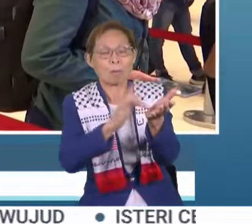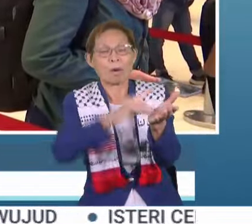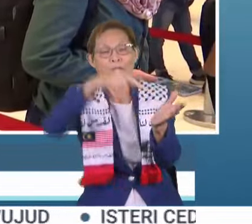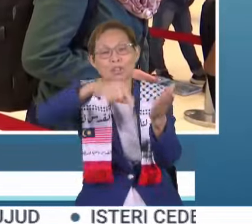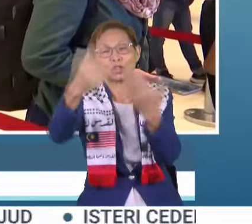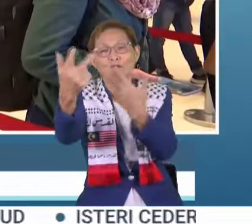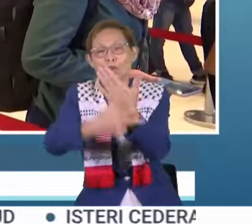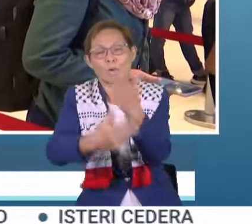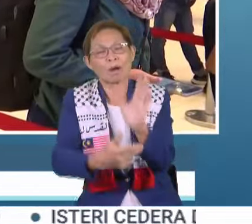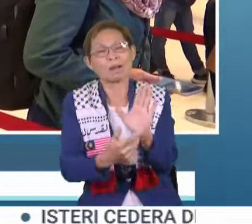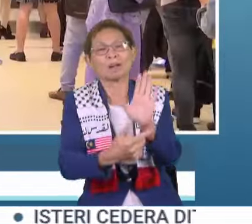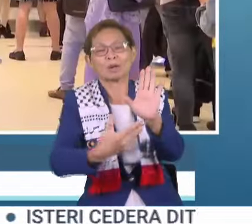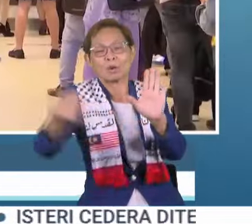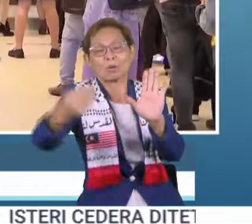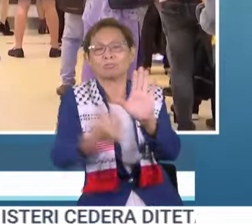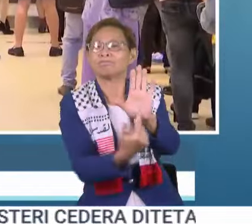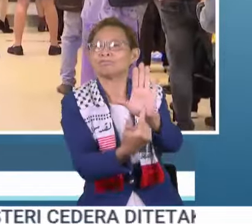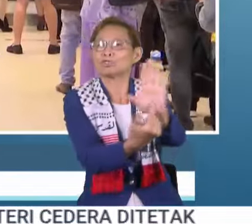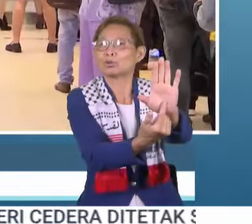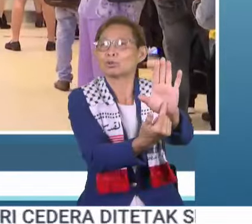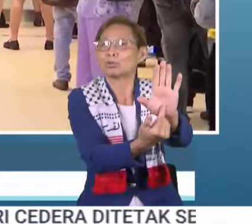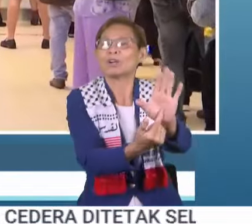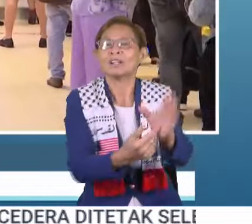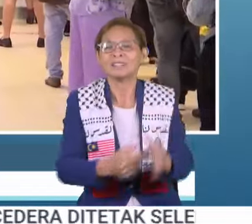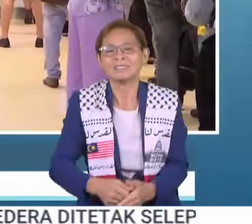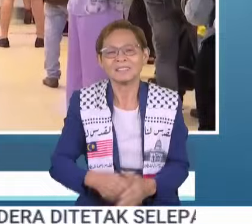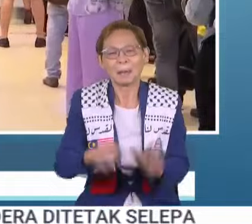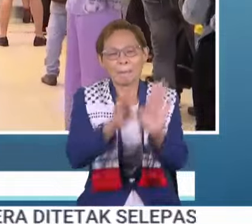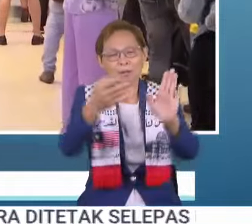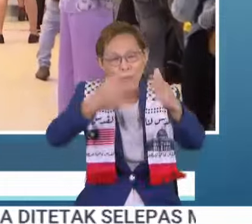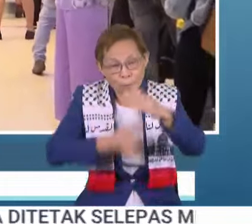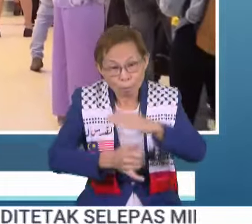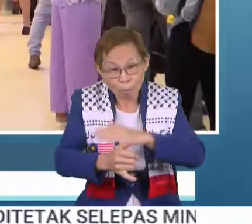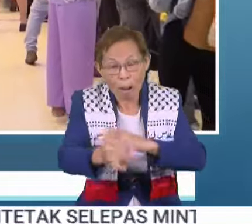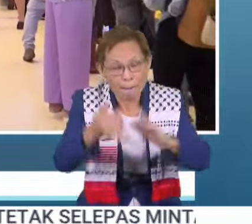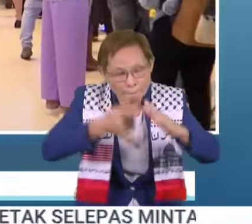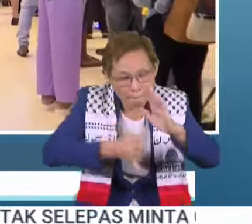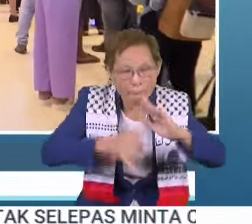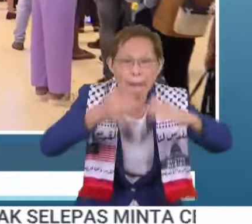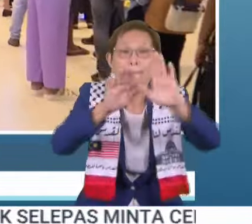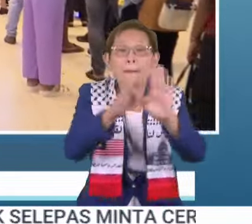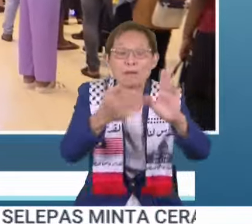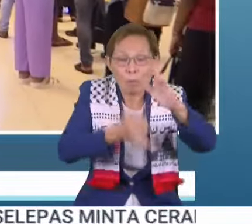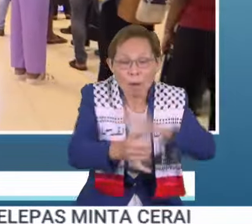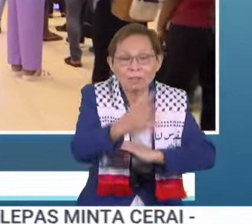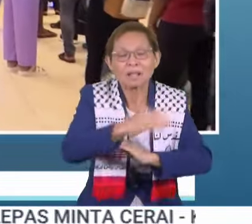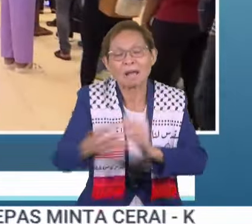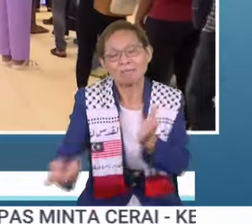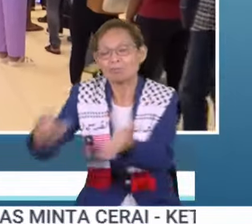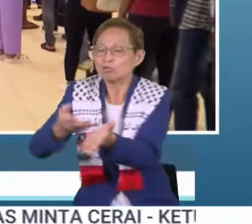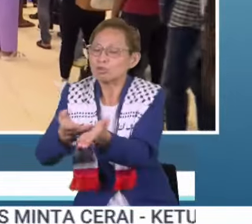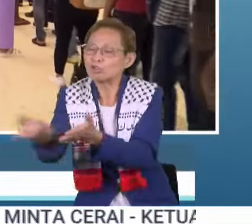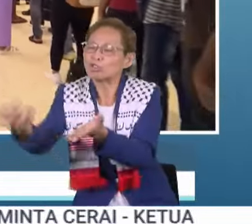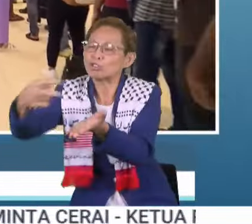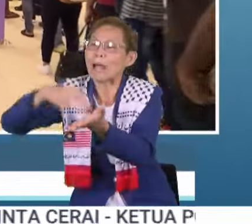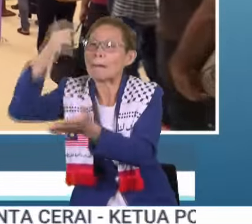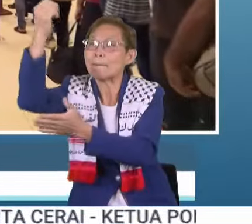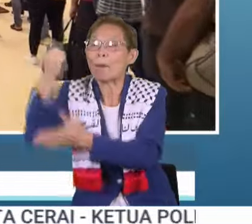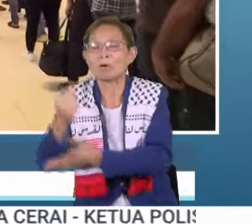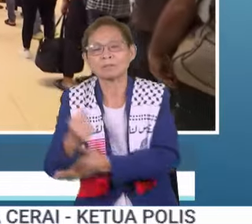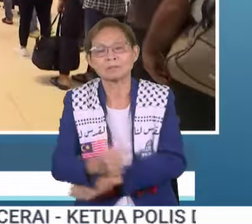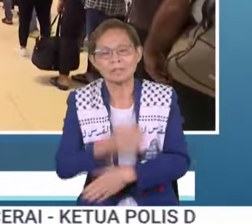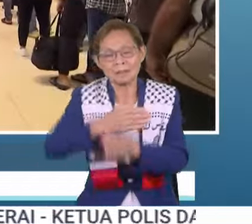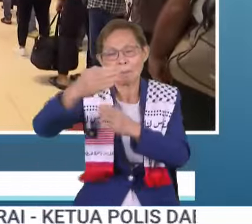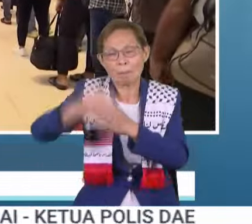QR GoPass di pintu pelepasan. Dan anda boleh terus naik ke bas dan menunggu di platform masing-masing. Setakat itu